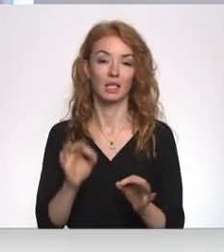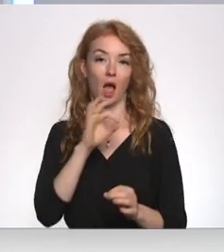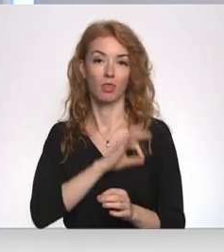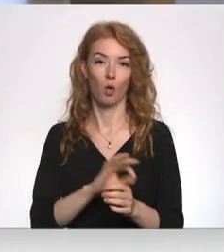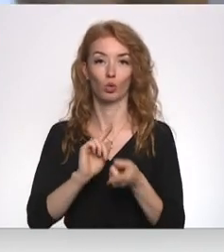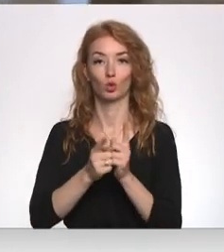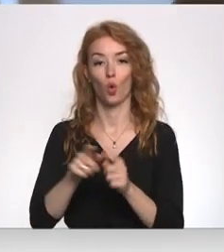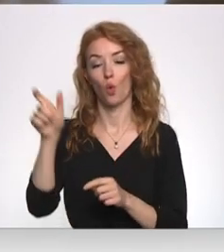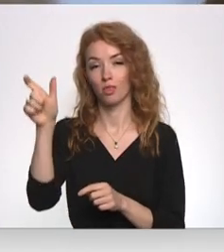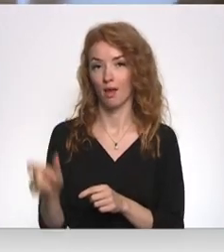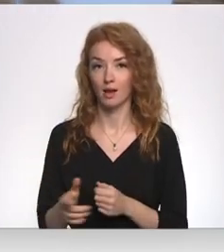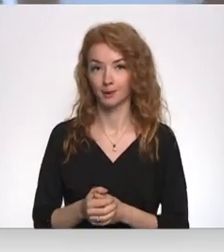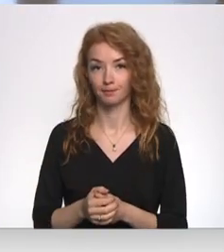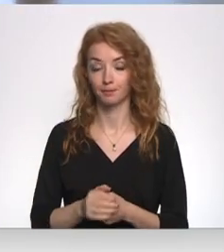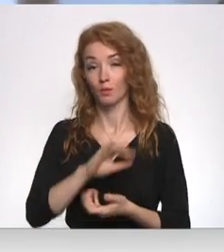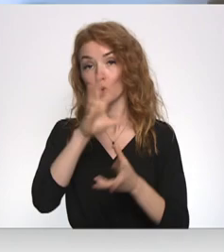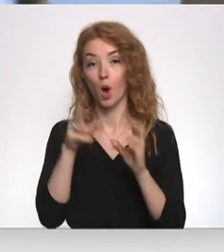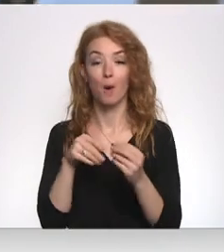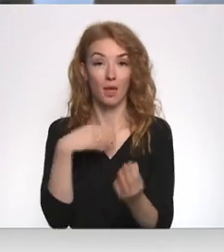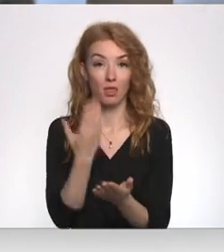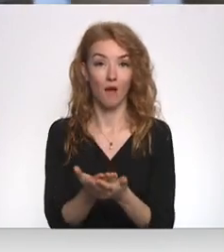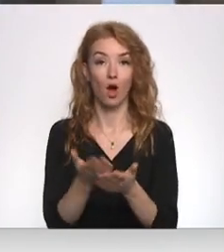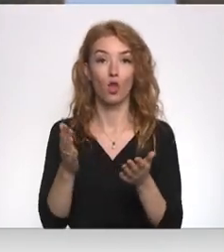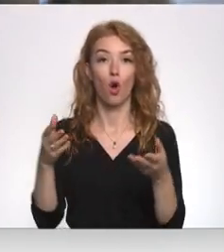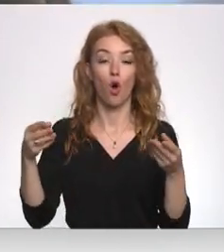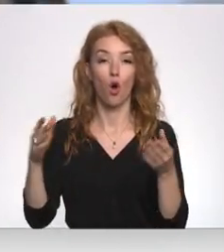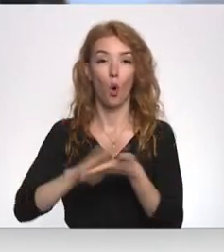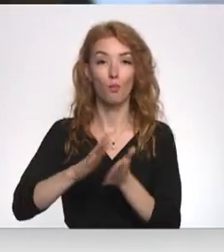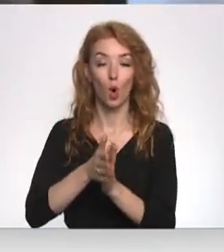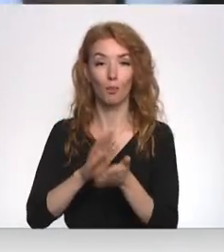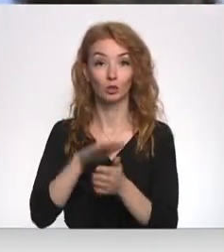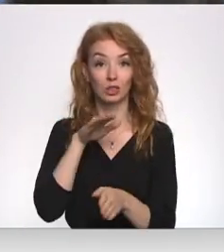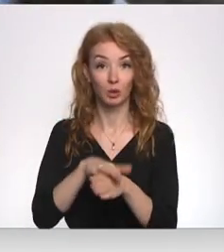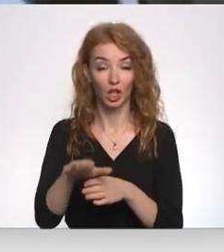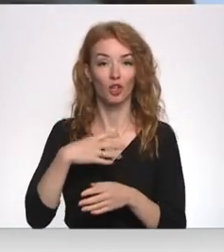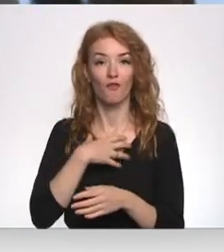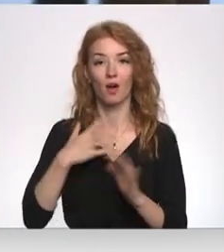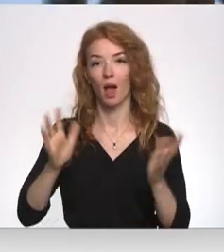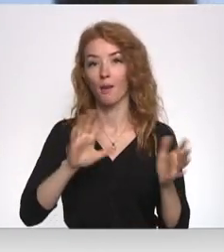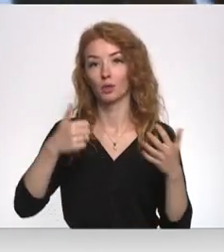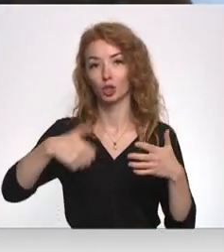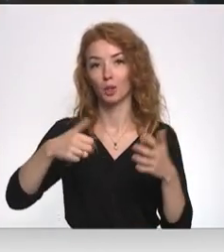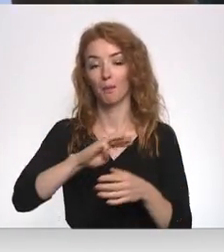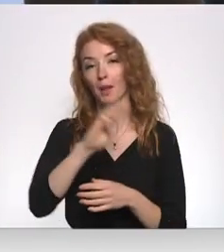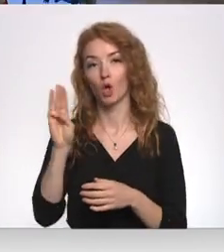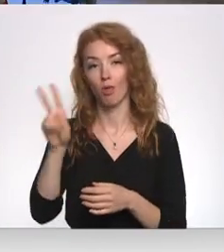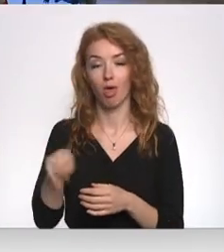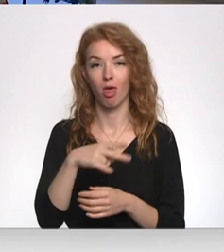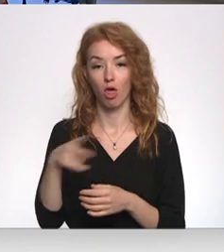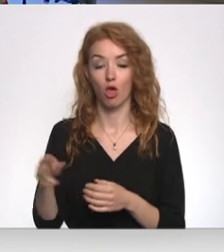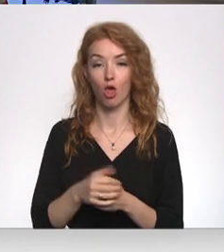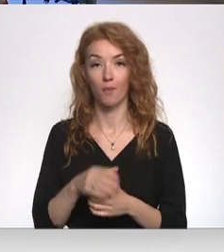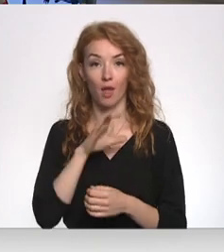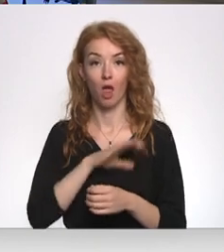atalgots skolotājs. Kopā piedāvāto kompromisu izpildīšanai vajadzīgi aptuveni 60 miljonu eiro.